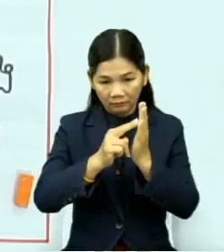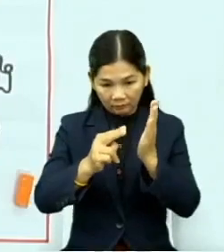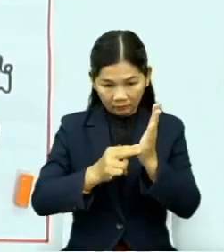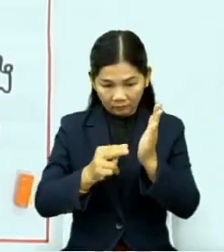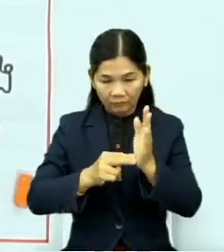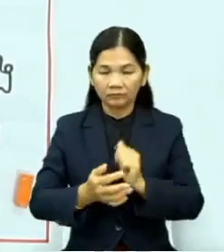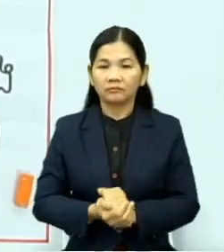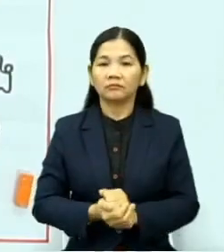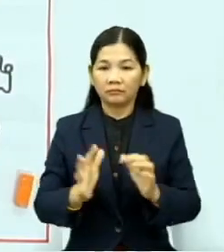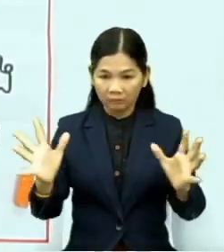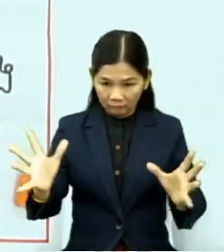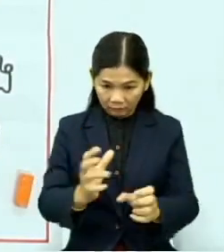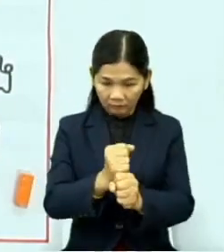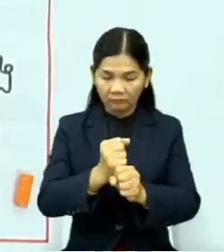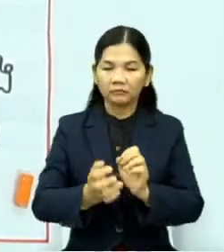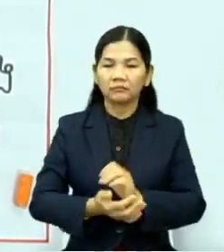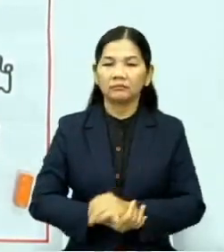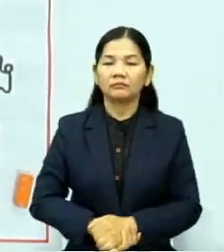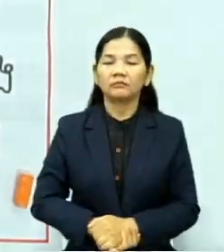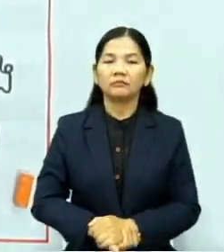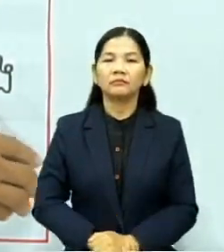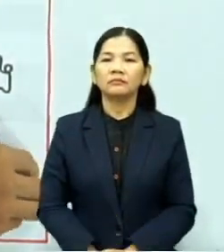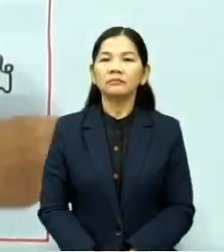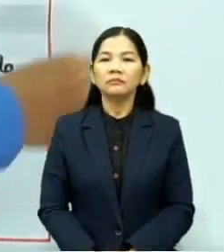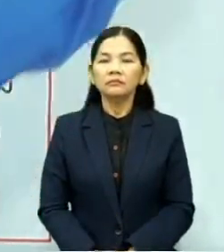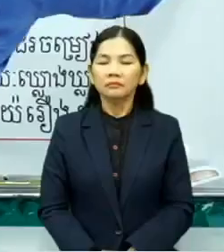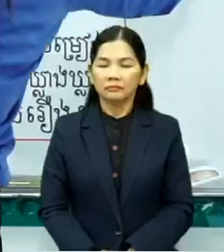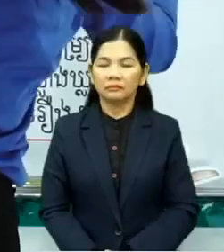nê chà cứ chọc hai nâng con nê